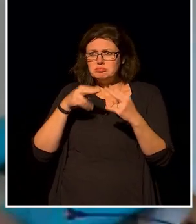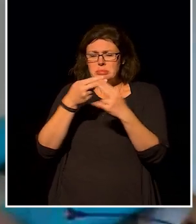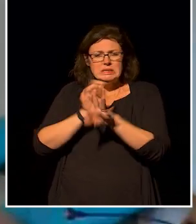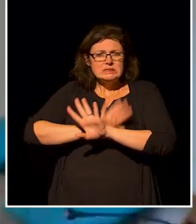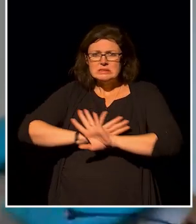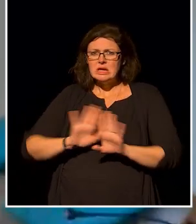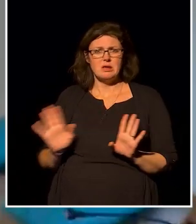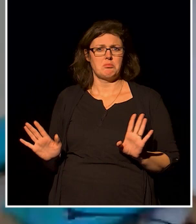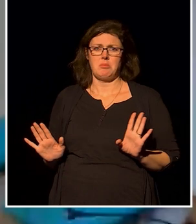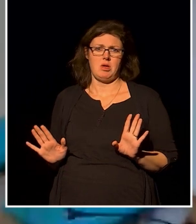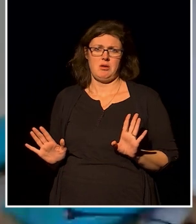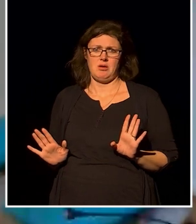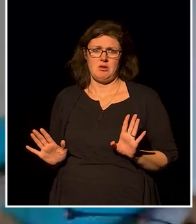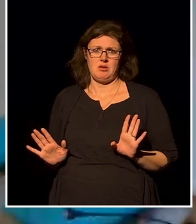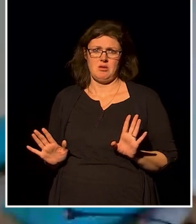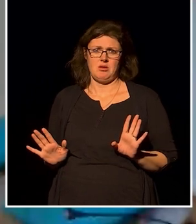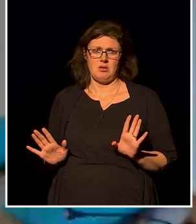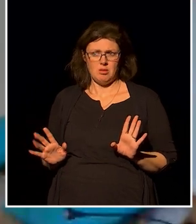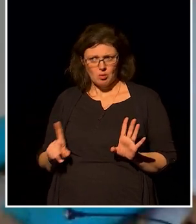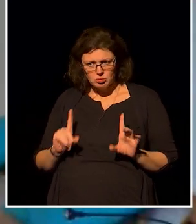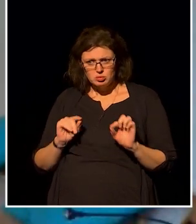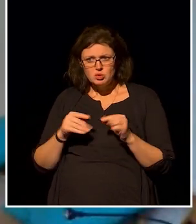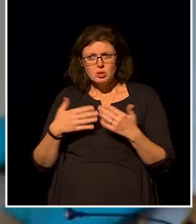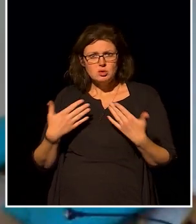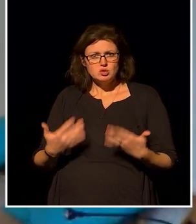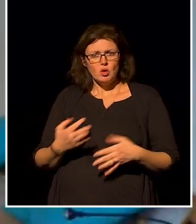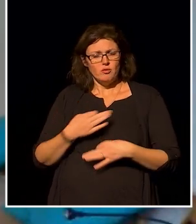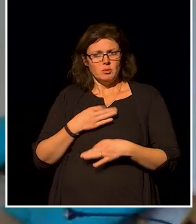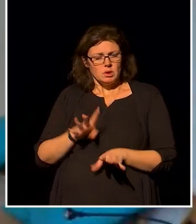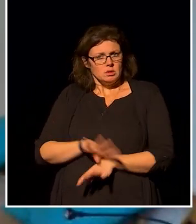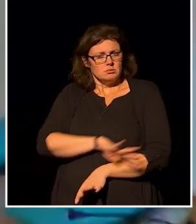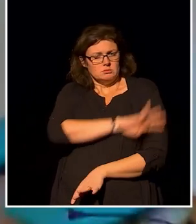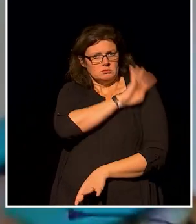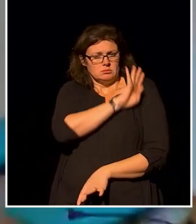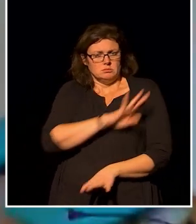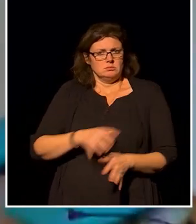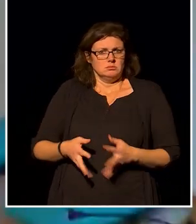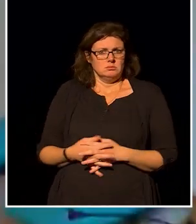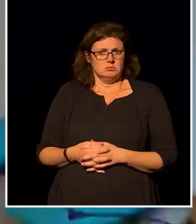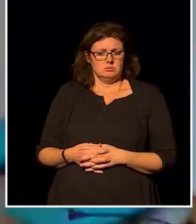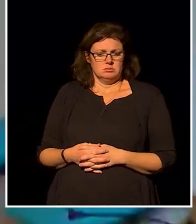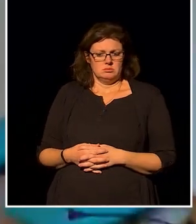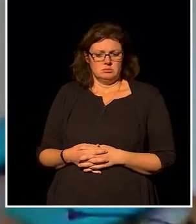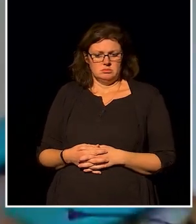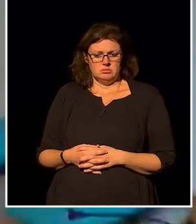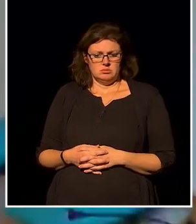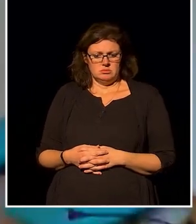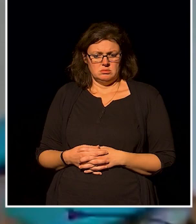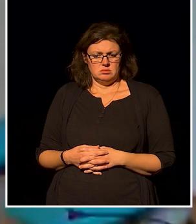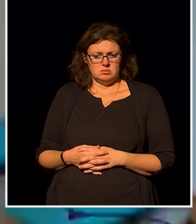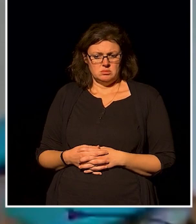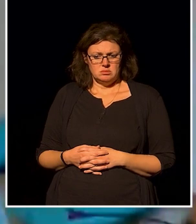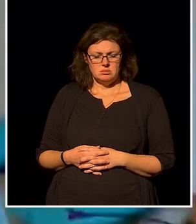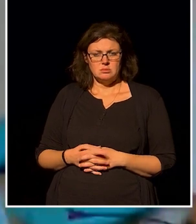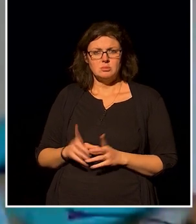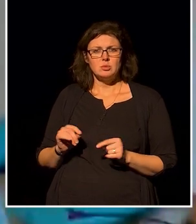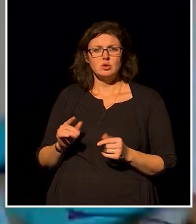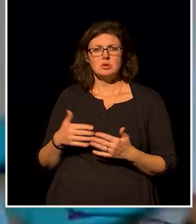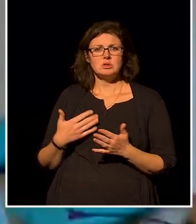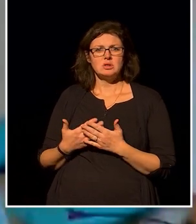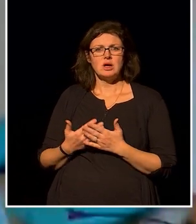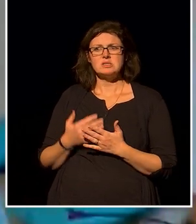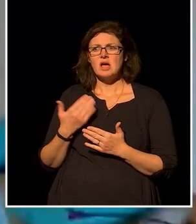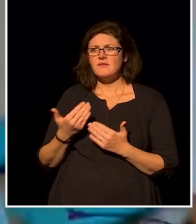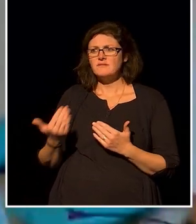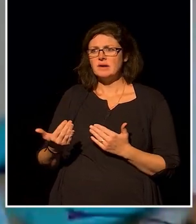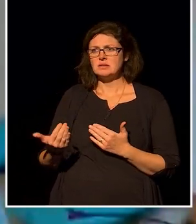man den kalten Schrecken sofort gibt. Das, was in dem Bild jeden Morgen ist, wie das 7.